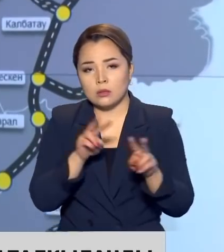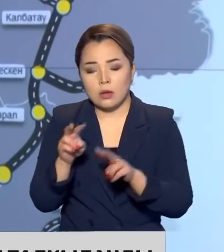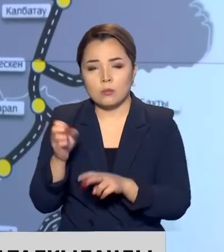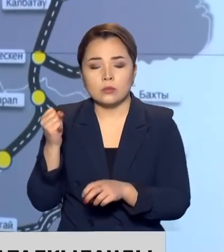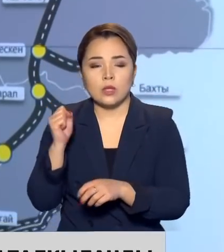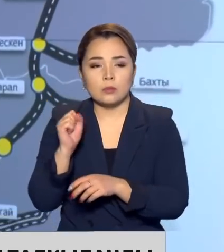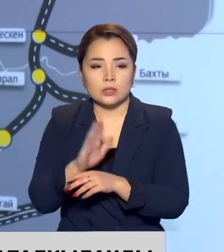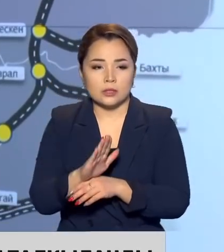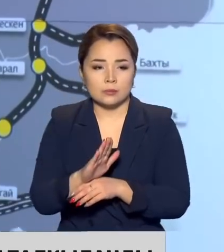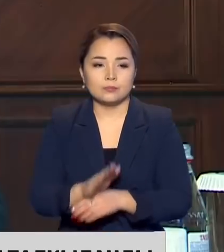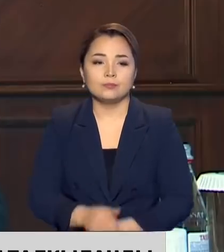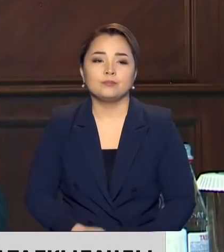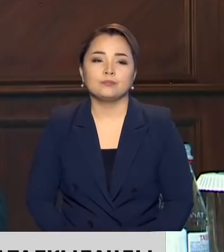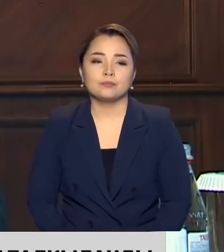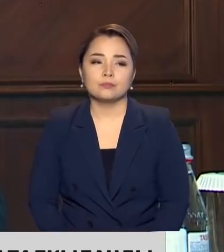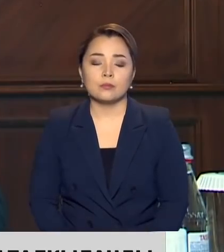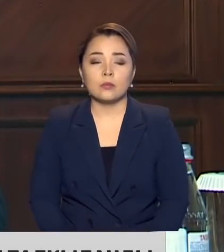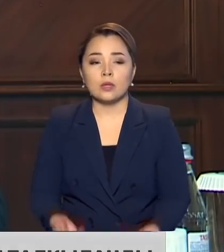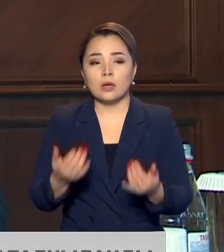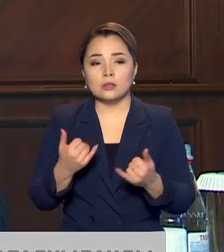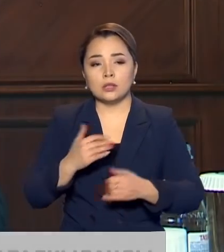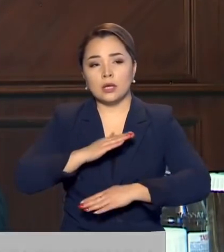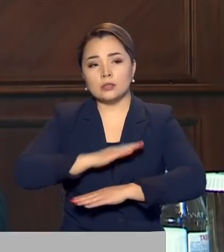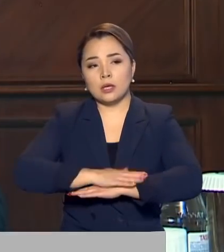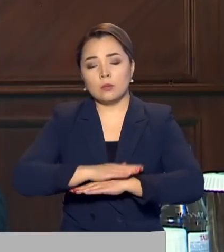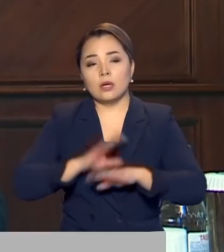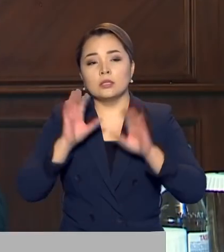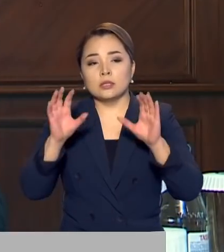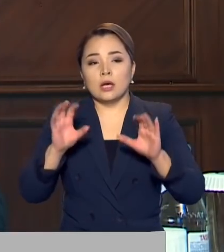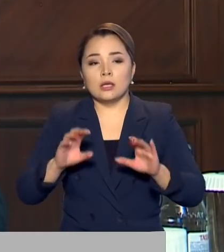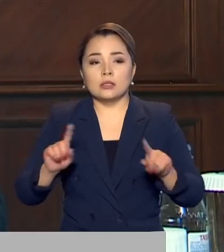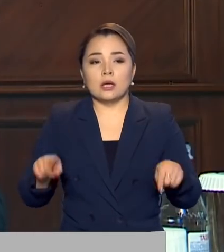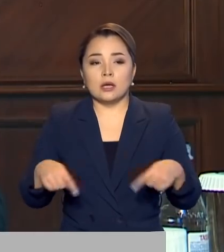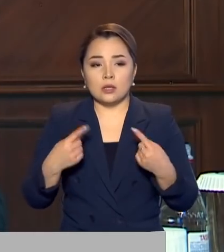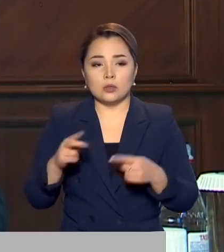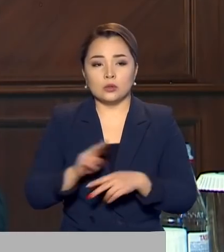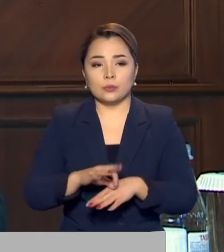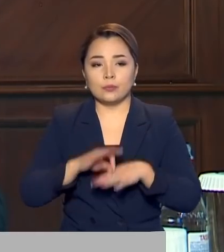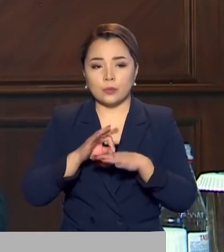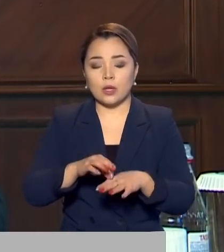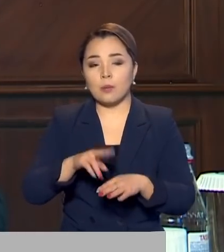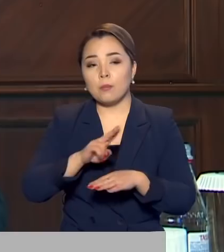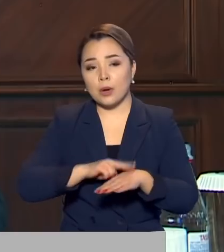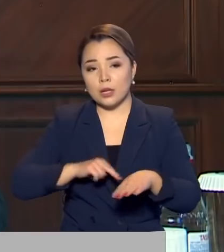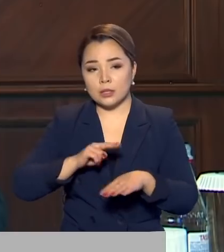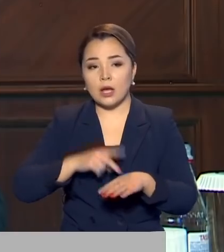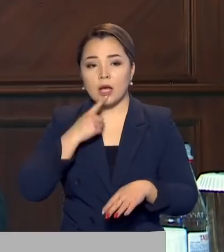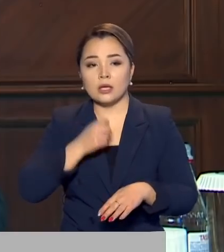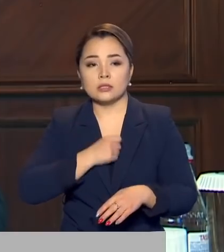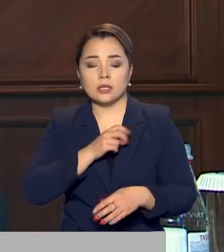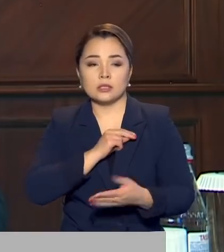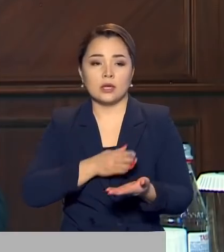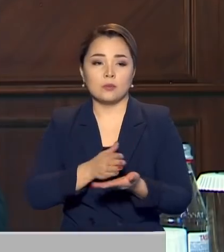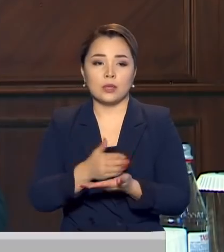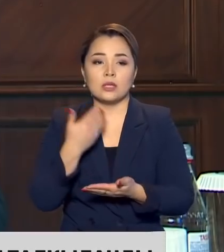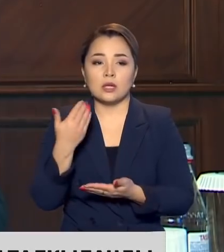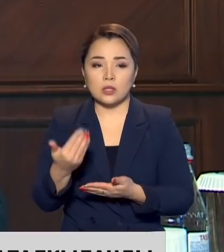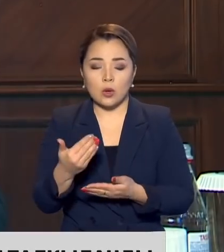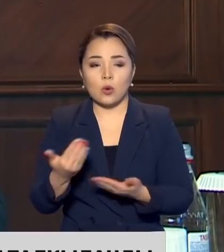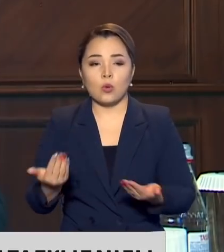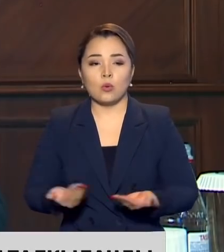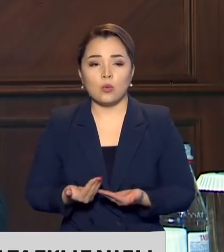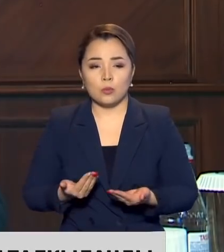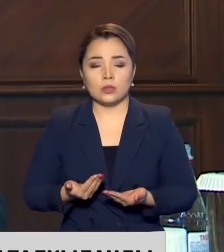тапсырды. Тәртіп пен заңдылықты қалпына келтіру нәтижесінде полиция мен әскери қызметшілер өмірден